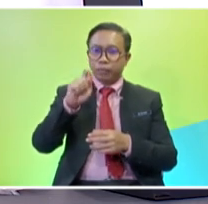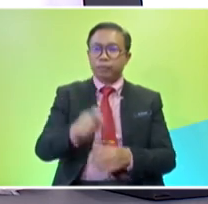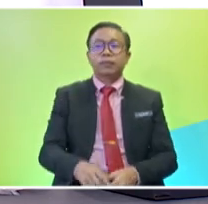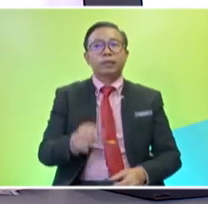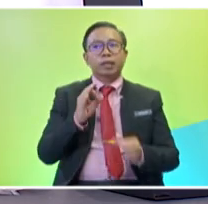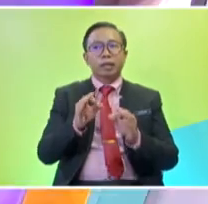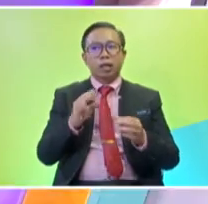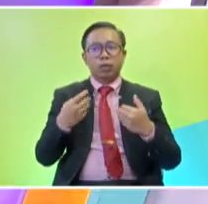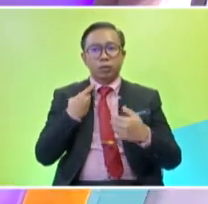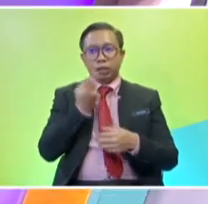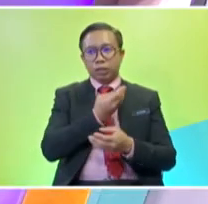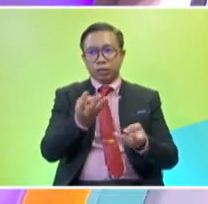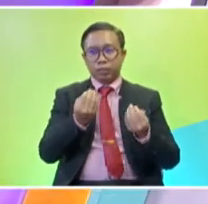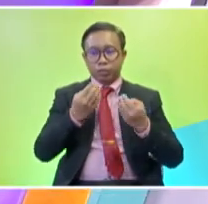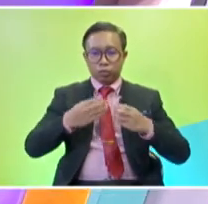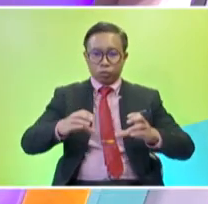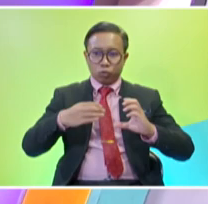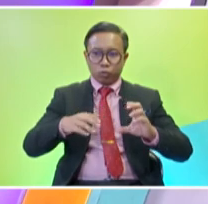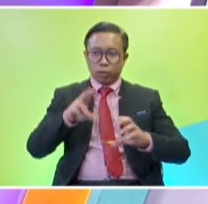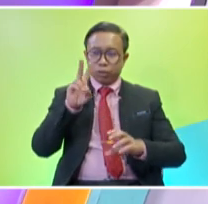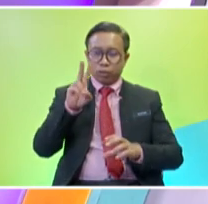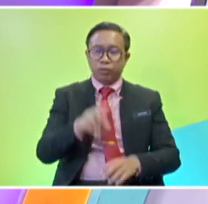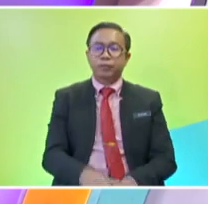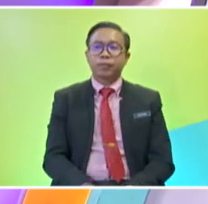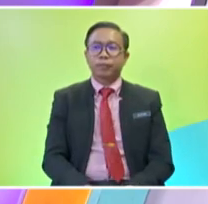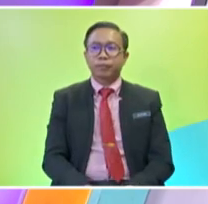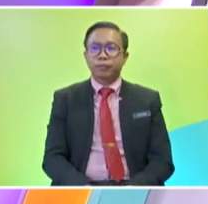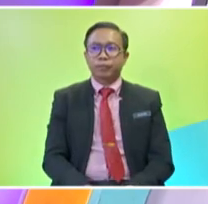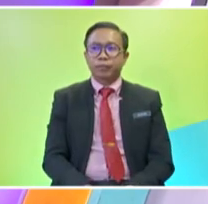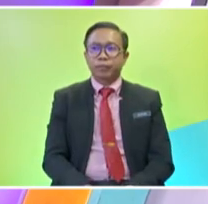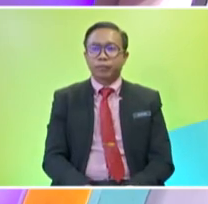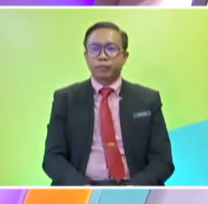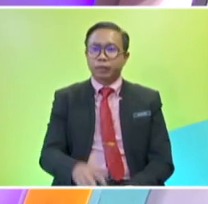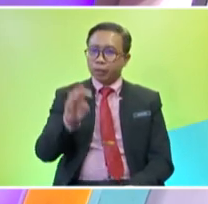Sekarang kita coba lah buat yang kedua boleh aja